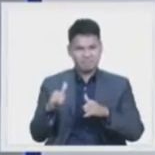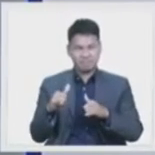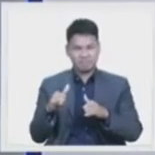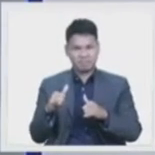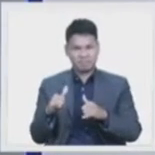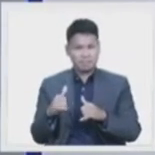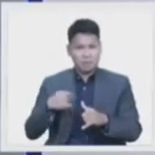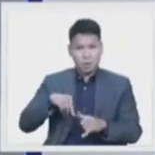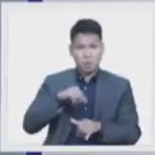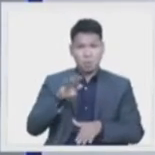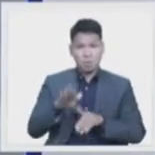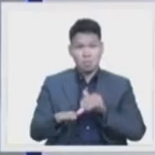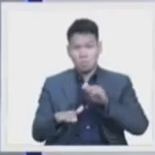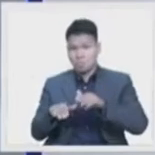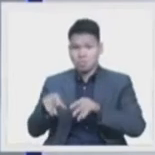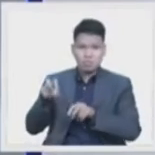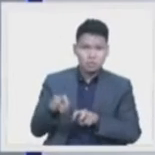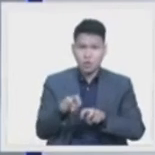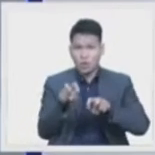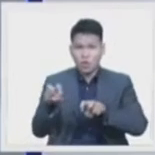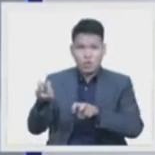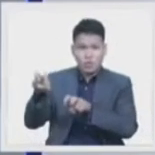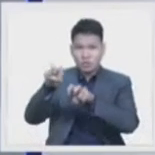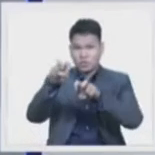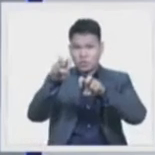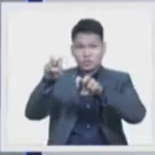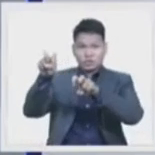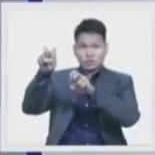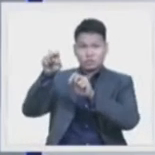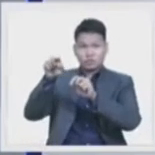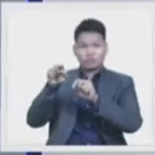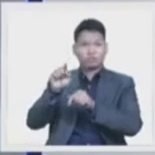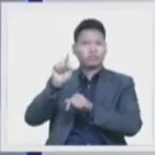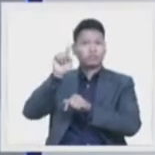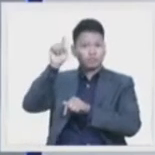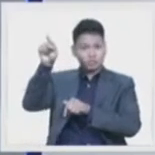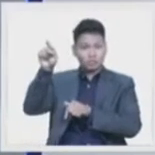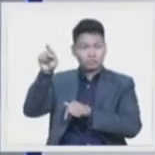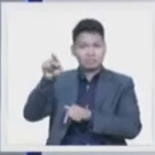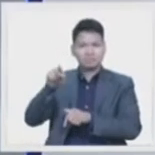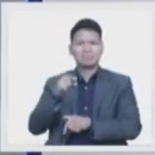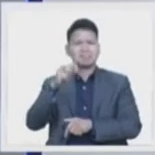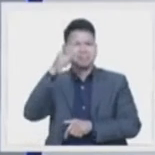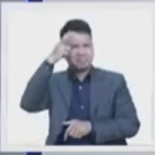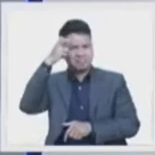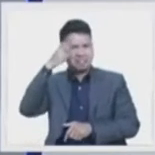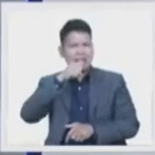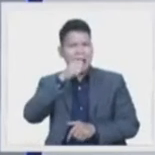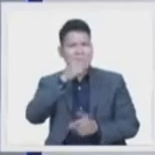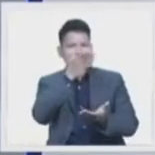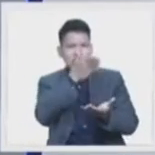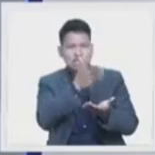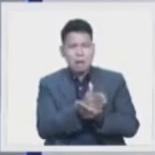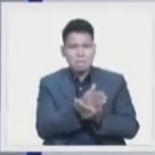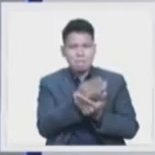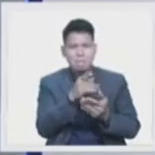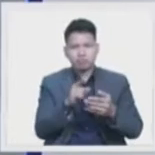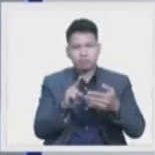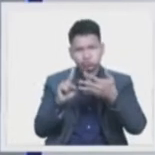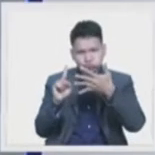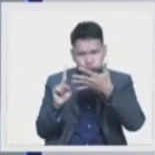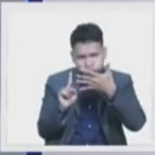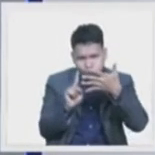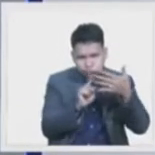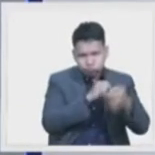atong pagpanaw, sa pagpadayon sa atong pagpanaw, dili siya nagahunong sa pagtintal ka